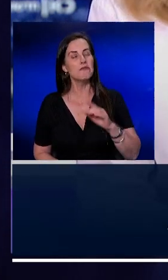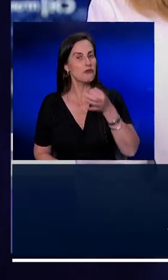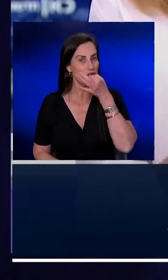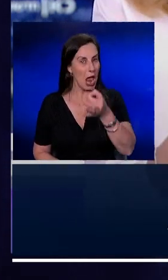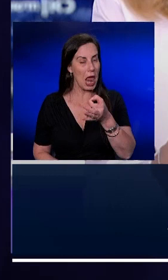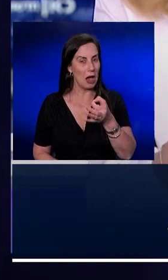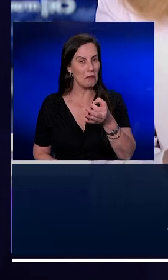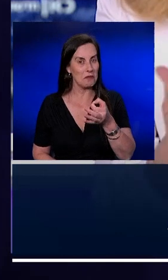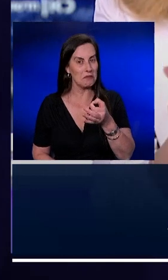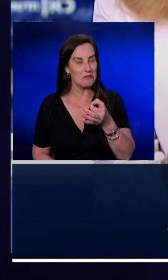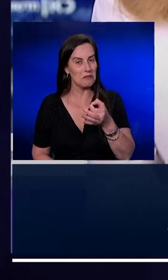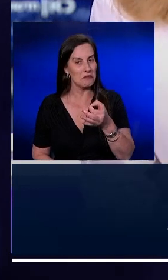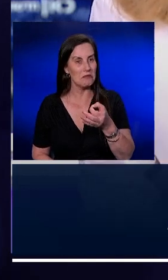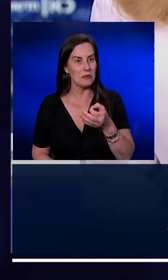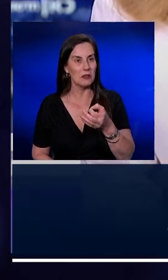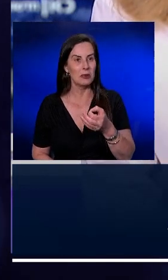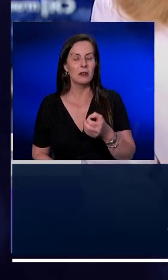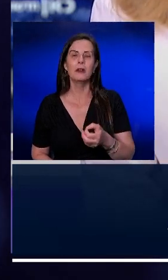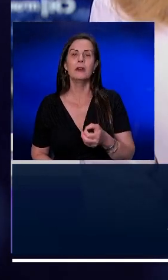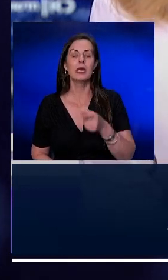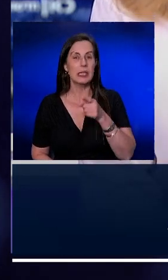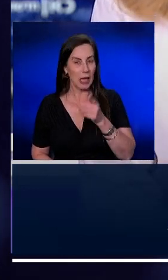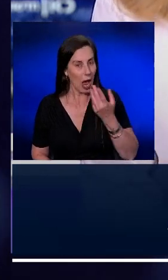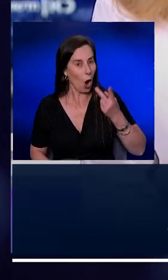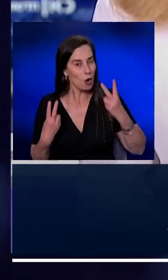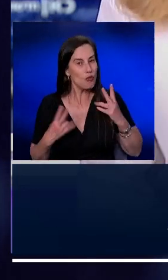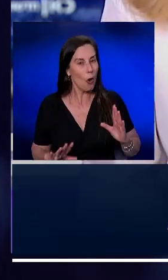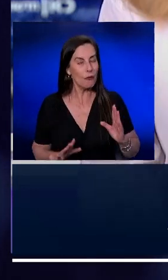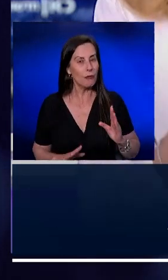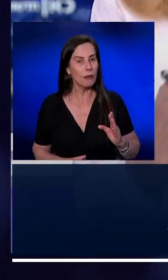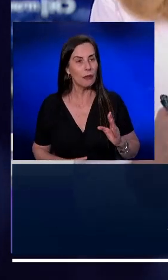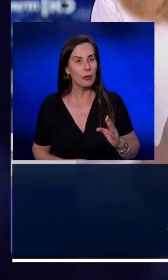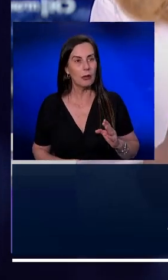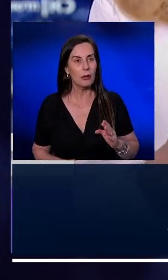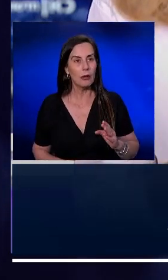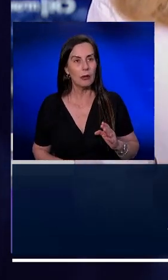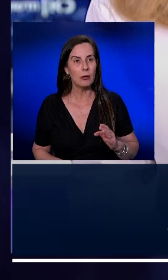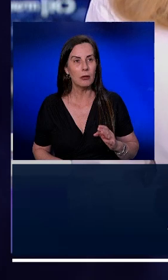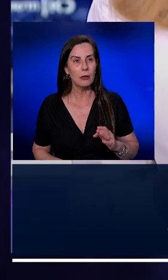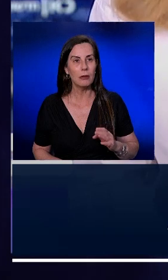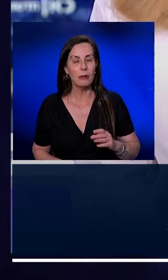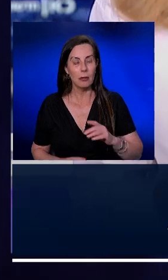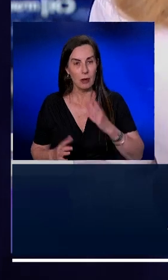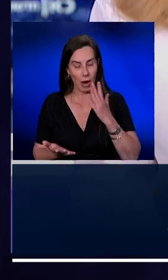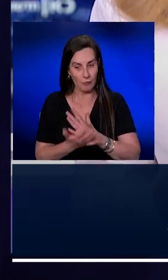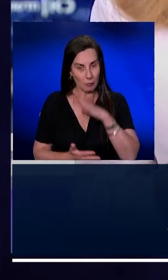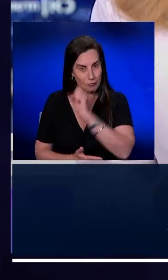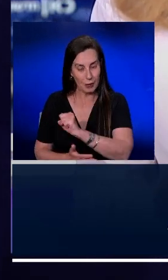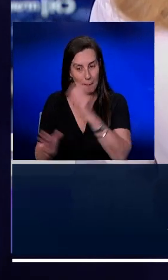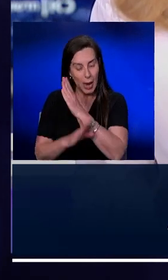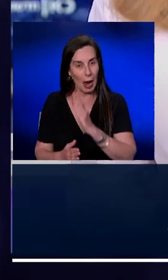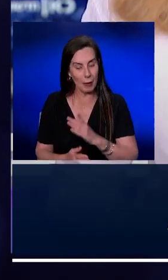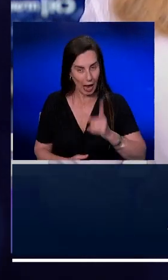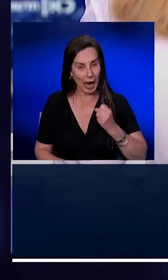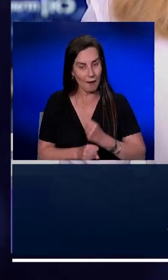אולי, אשמח לתשובה כנה, האם זה היה הכרחי, האם בעצם נעצר מבוקש שחייב פעולה מהסוג